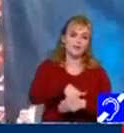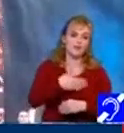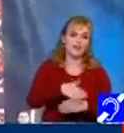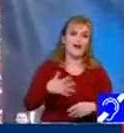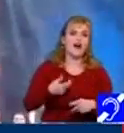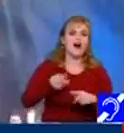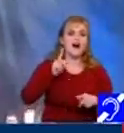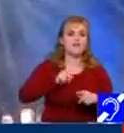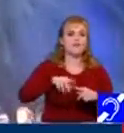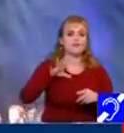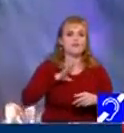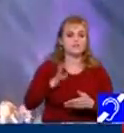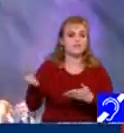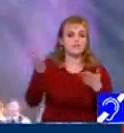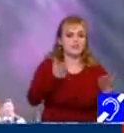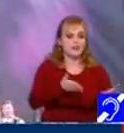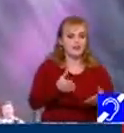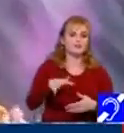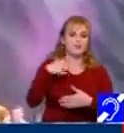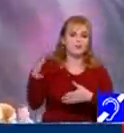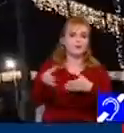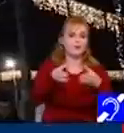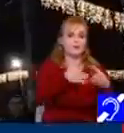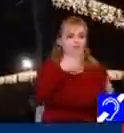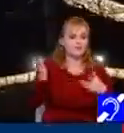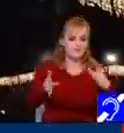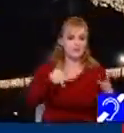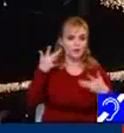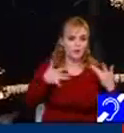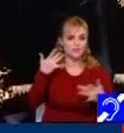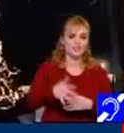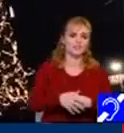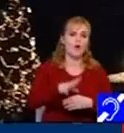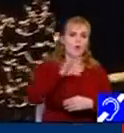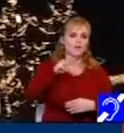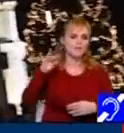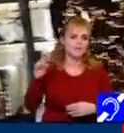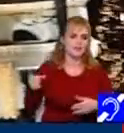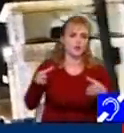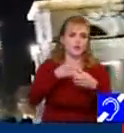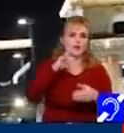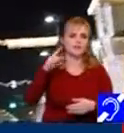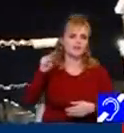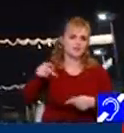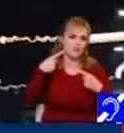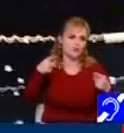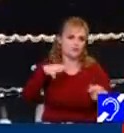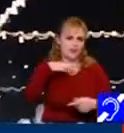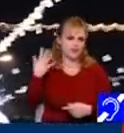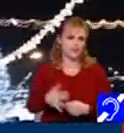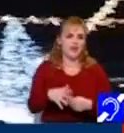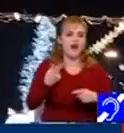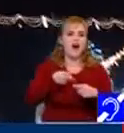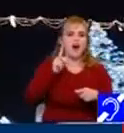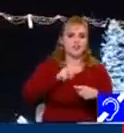Atmosfera a fost încinsă de orchestra fraților Advahov, de Neli Ciobanu, Doinița German, Olia Tira, trupa Catarsis și mulți alții. Seara